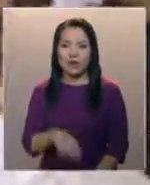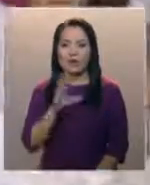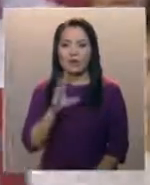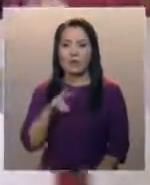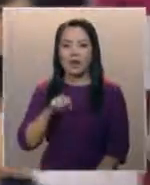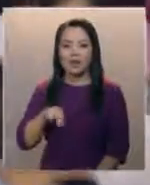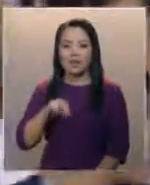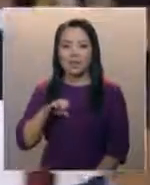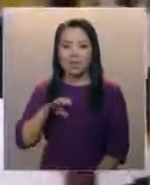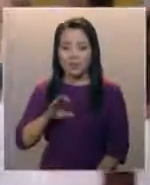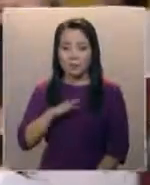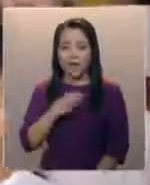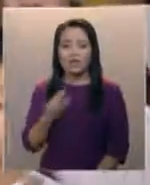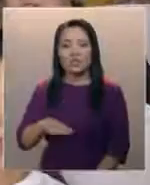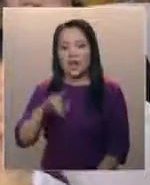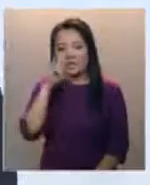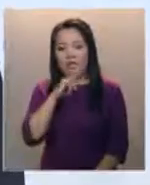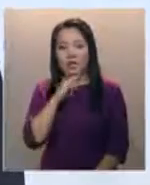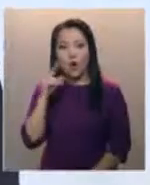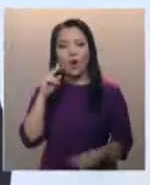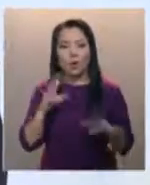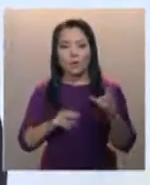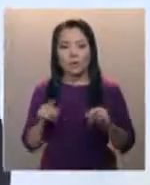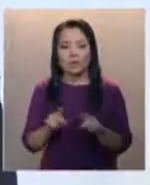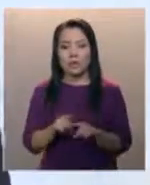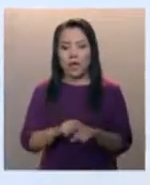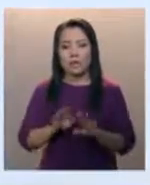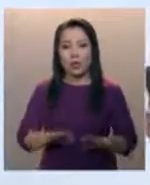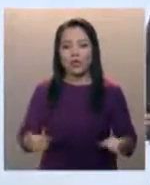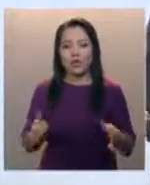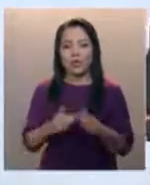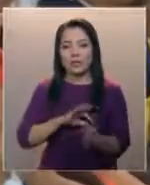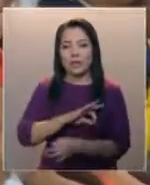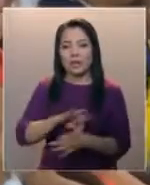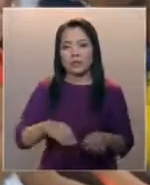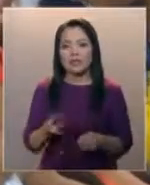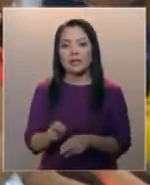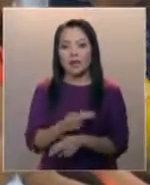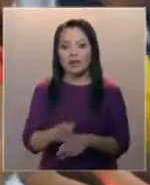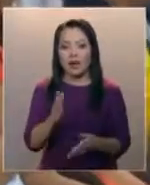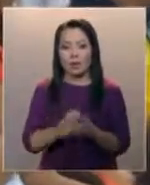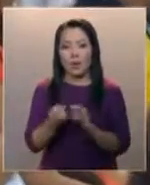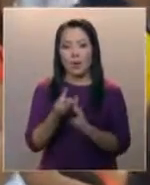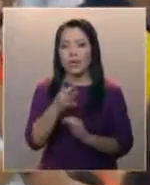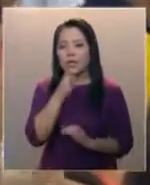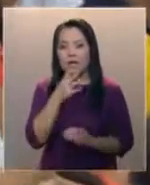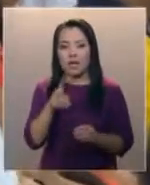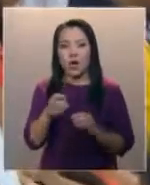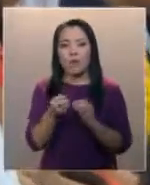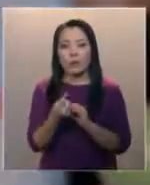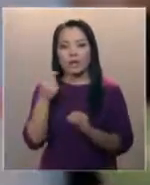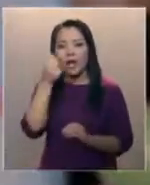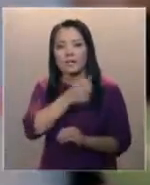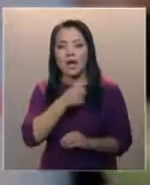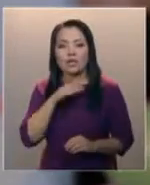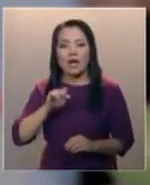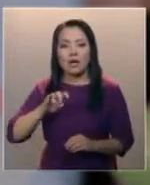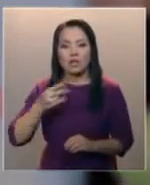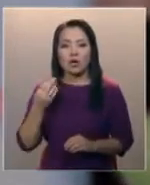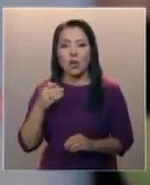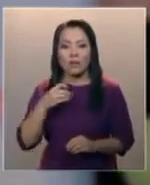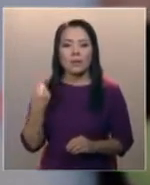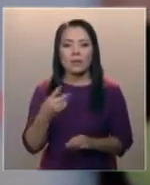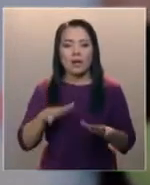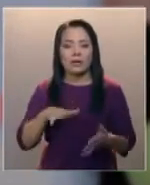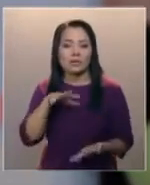Владислав Шығыс Қазақстан облысындағы Үміт балалар үйінің тәрбиеленушісі. 15 жасар бозбала 2011 жылы Таңшолпанның бас